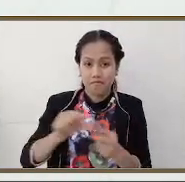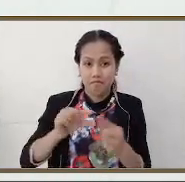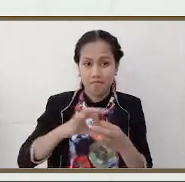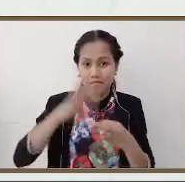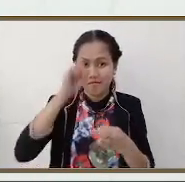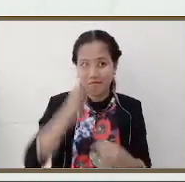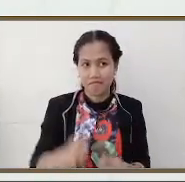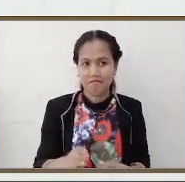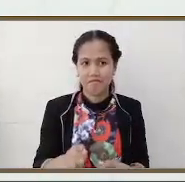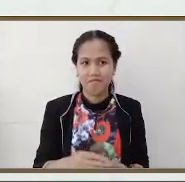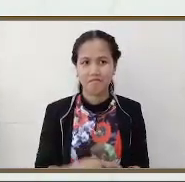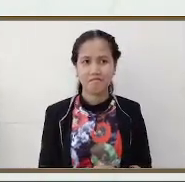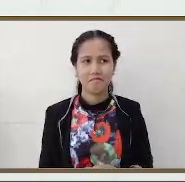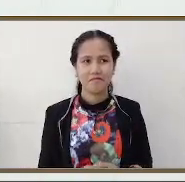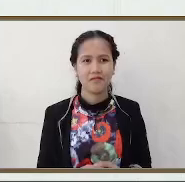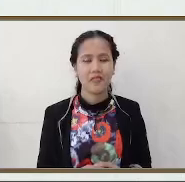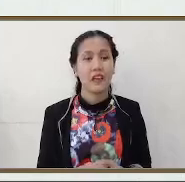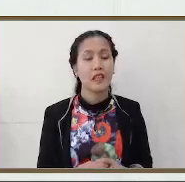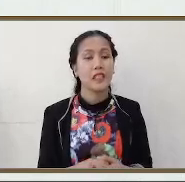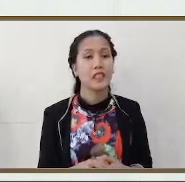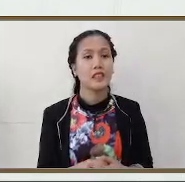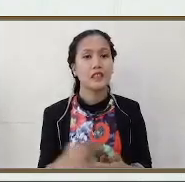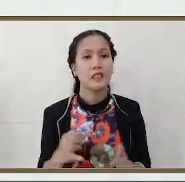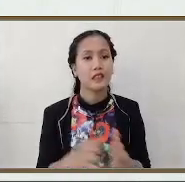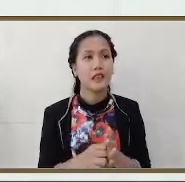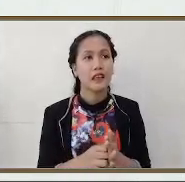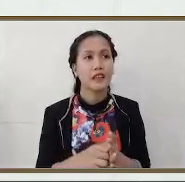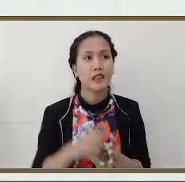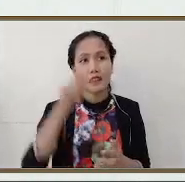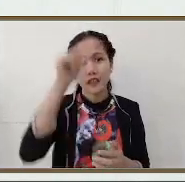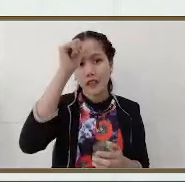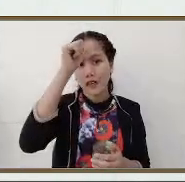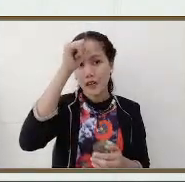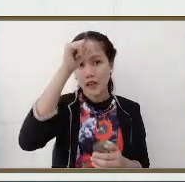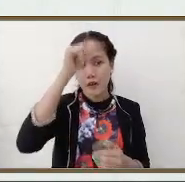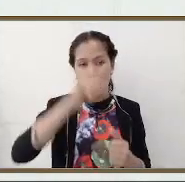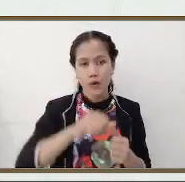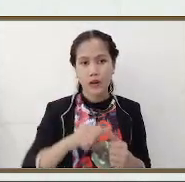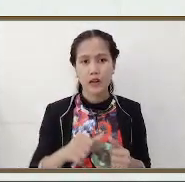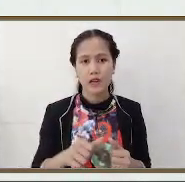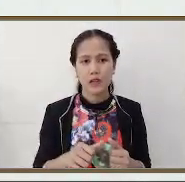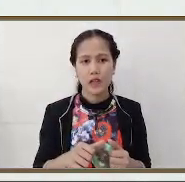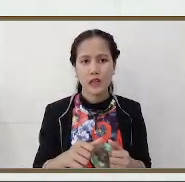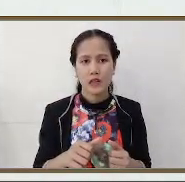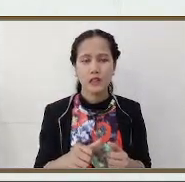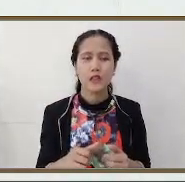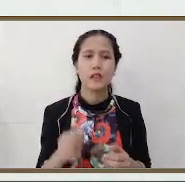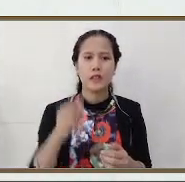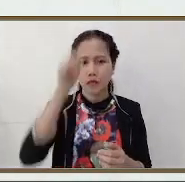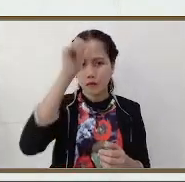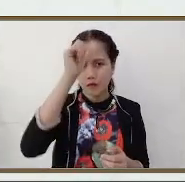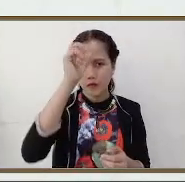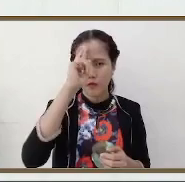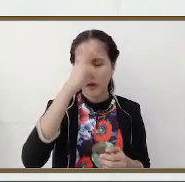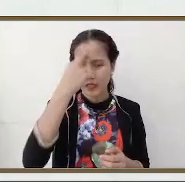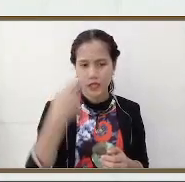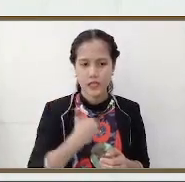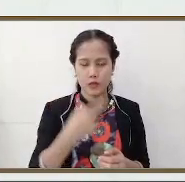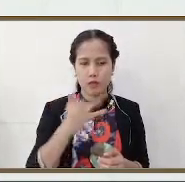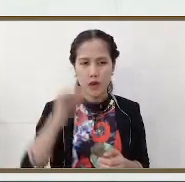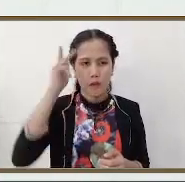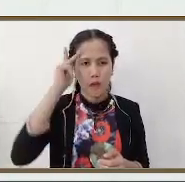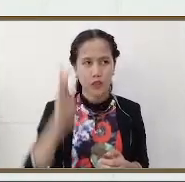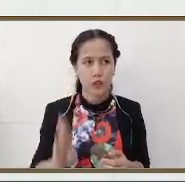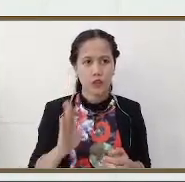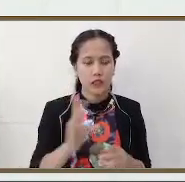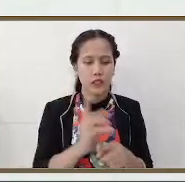If I'm not mistaken, pinaalala ni Pastor yung pagdidisiplina sa mga bata. Isa po yun. Sa panahon